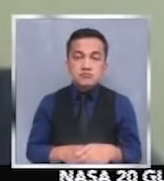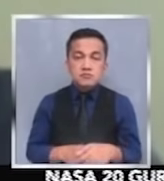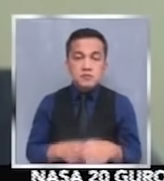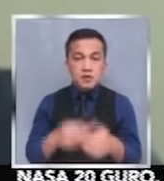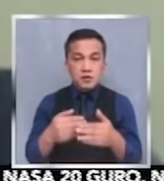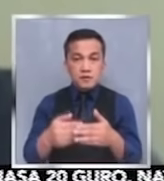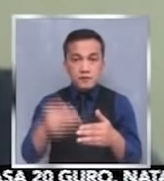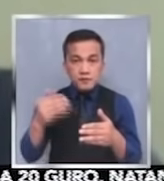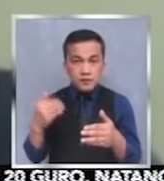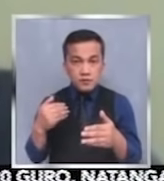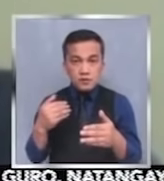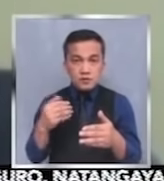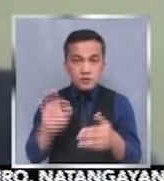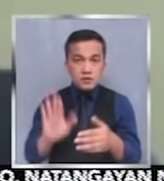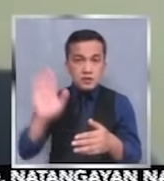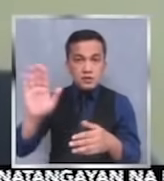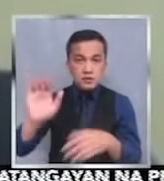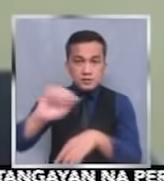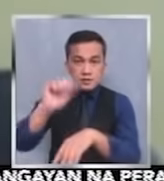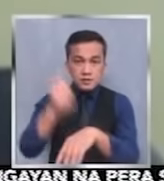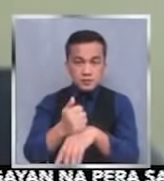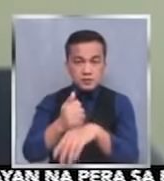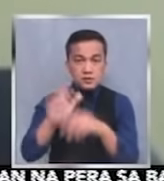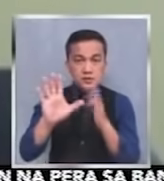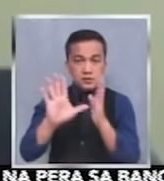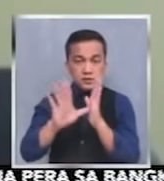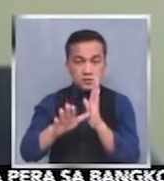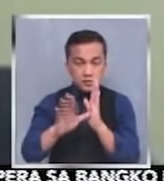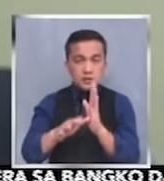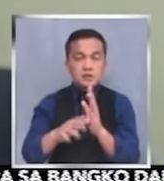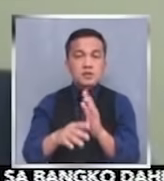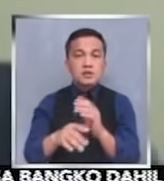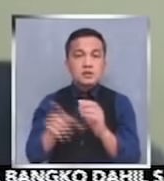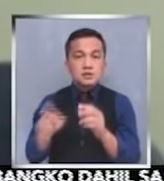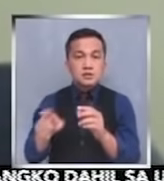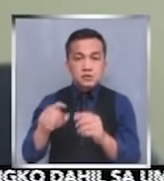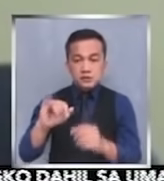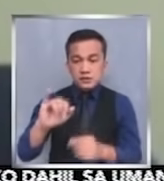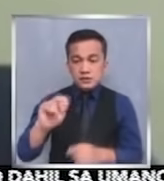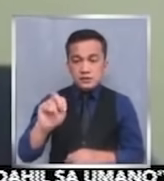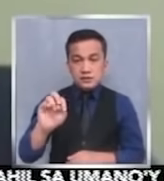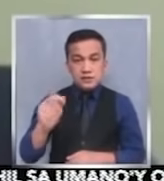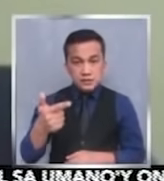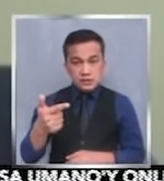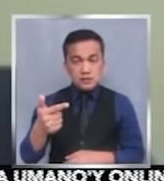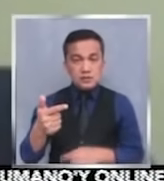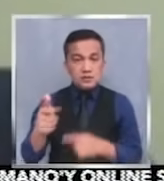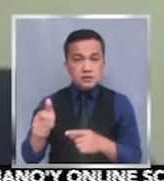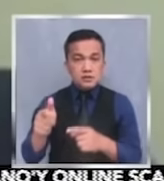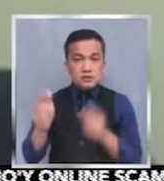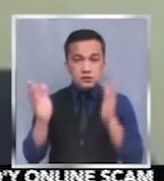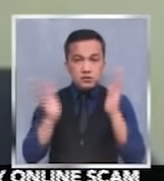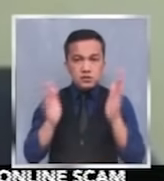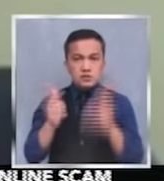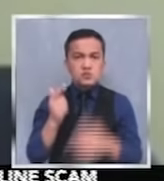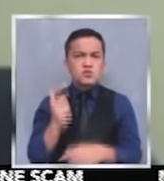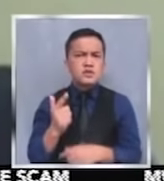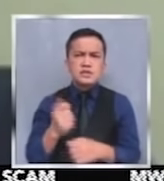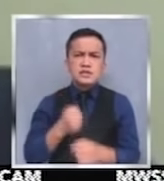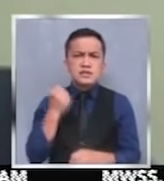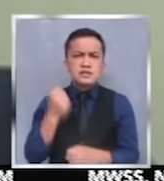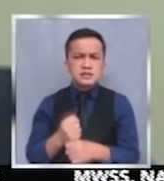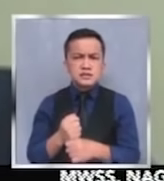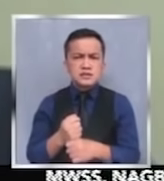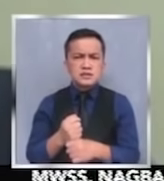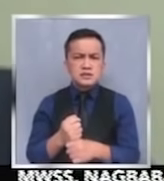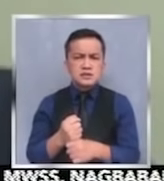before her appointment to the COMELEC, no, Commissioner Inting actually served 20 years, has 20